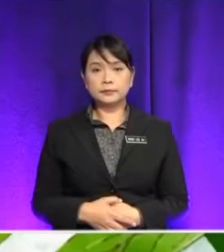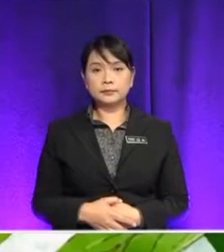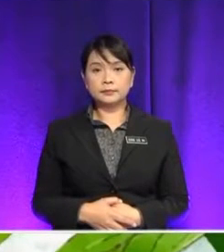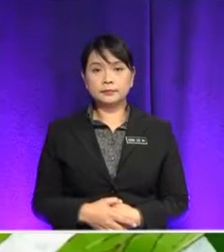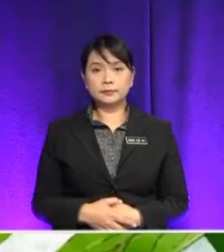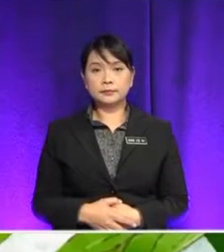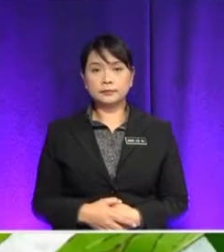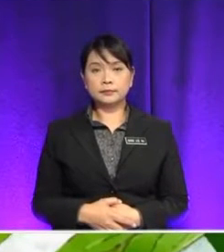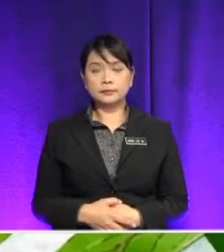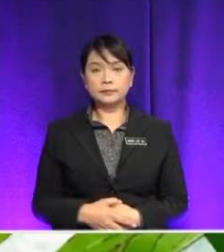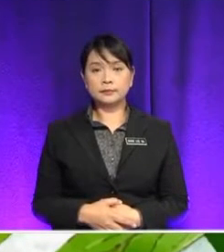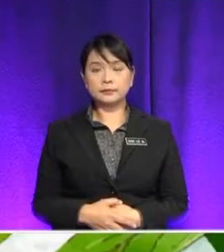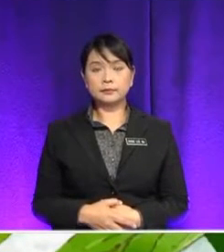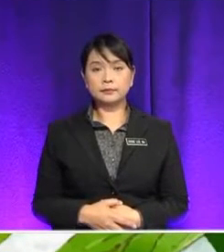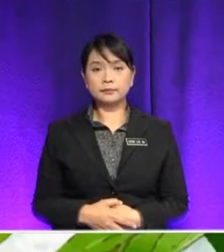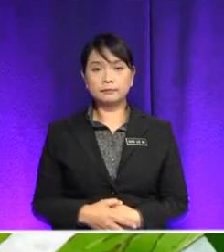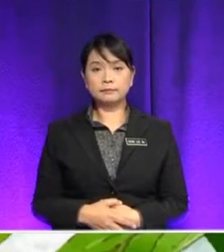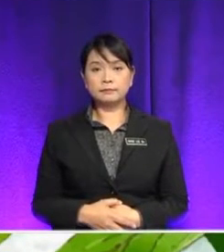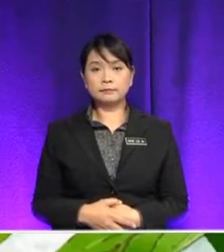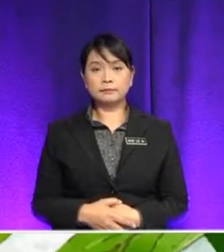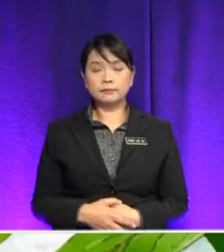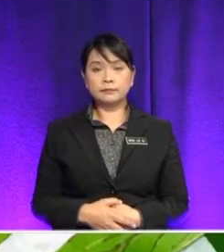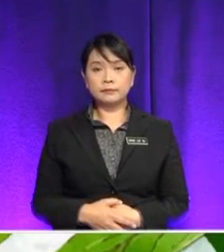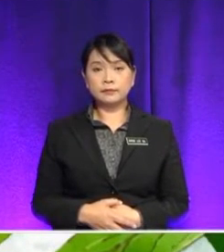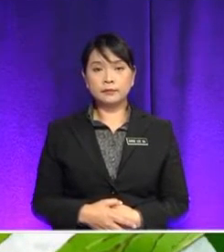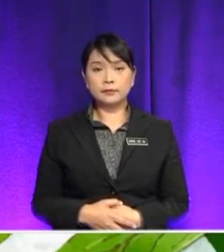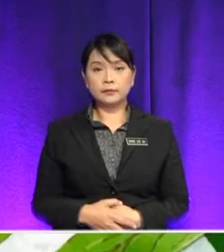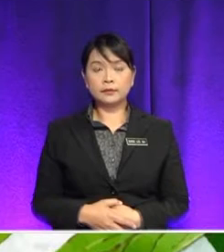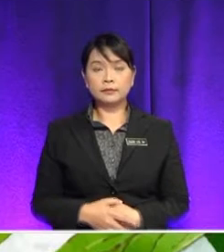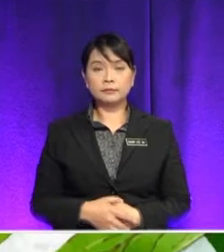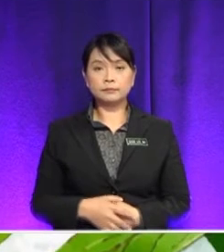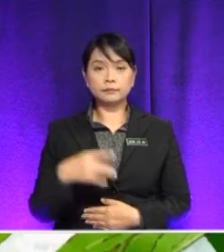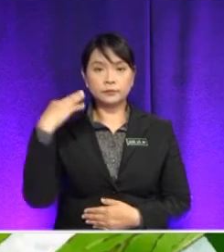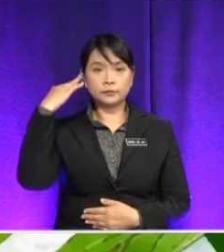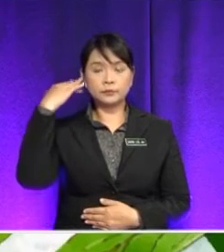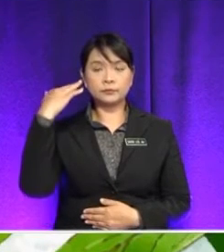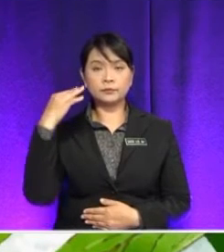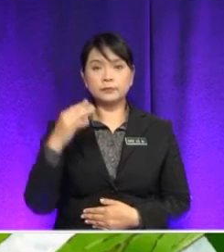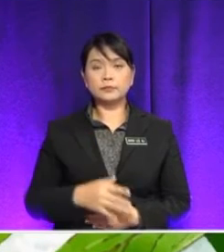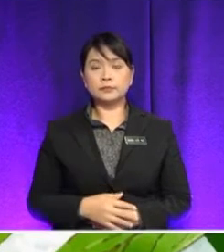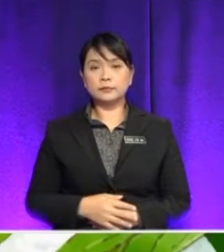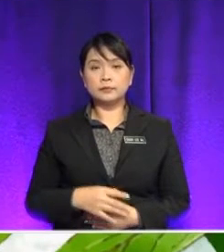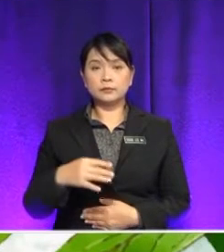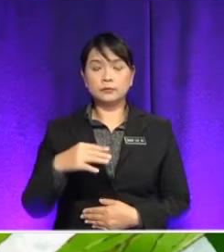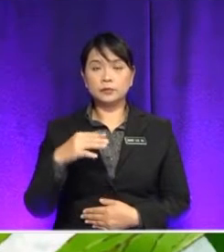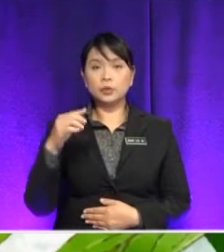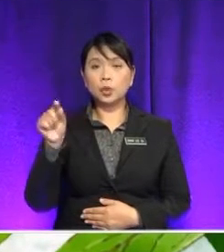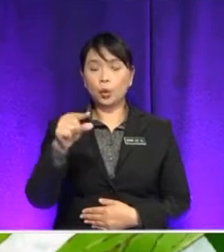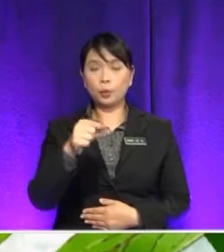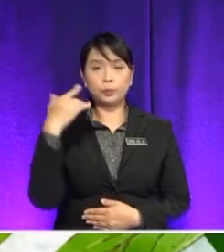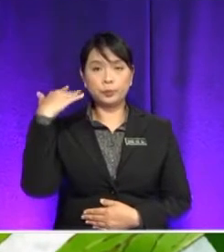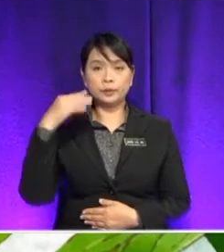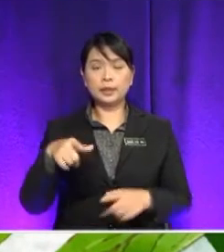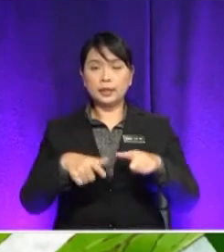Hai penggemar penggemar bunyi menghentak gelombang bunyi melalui untuk menentukan kedalaman laut laju gelombang